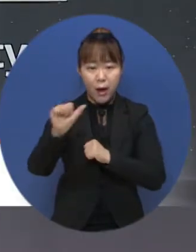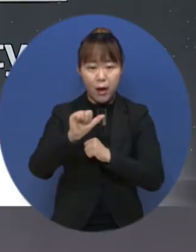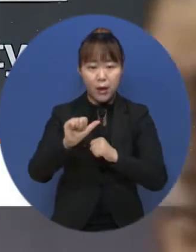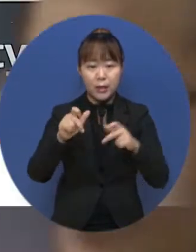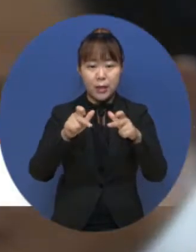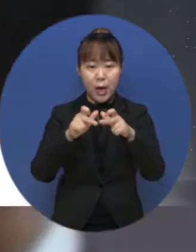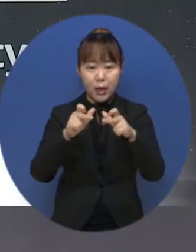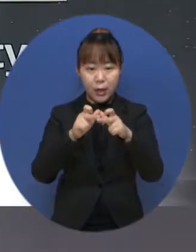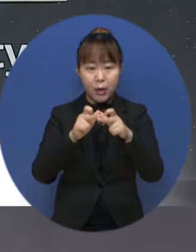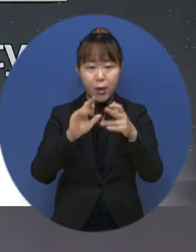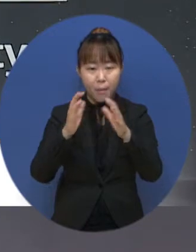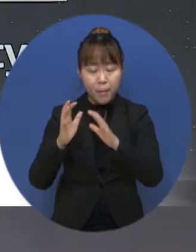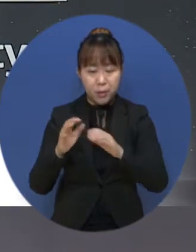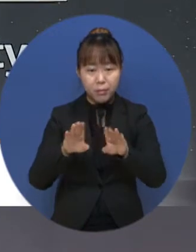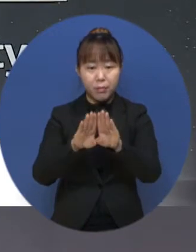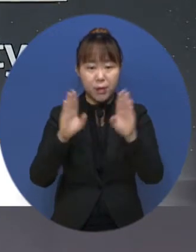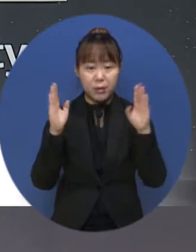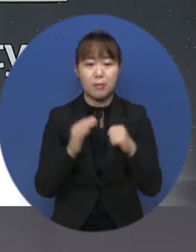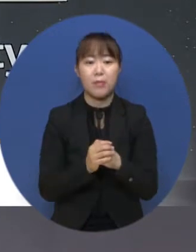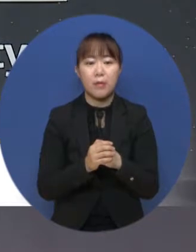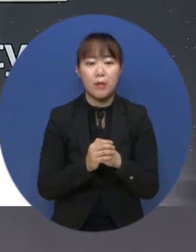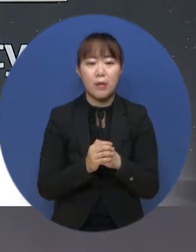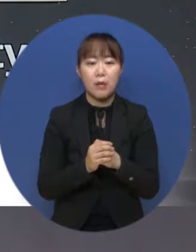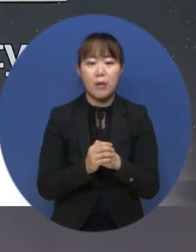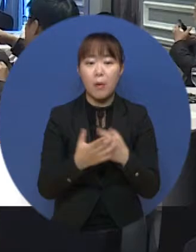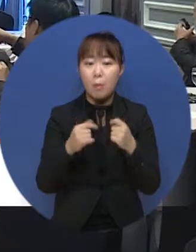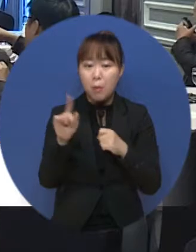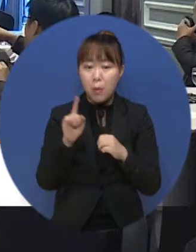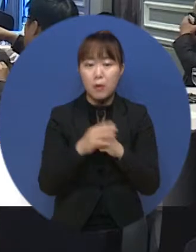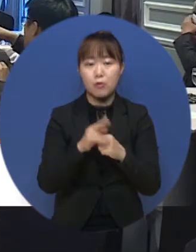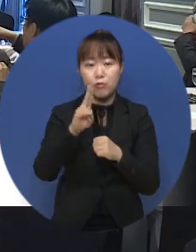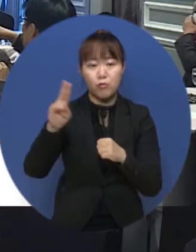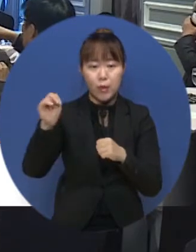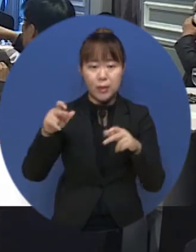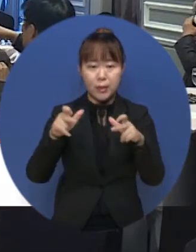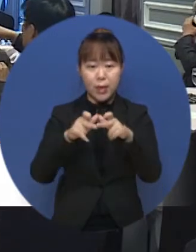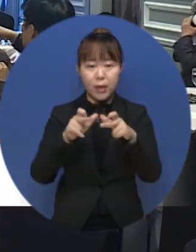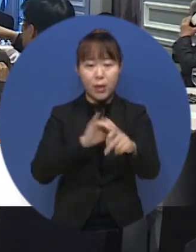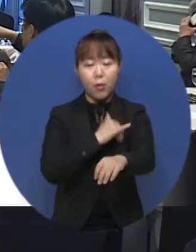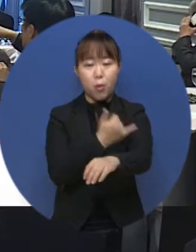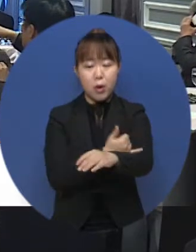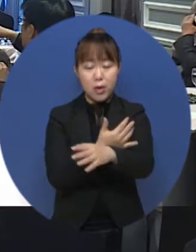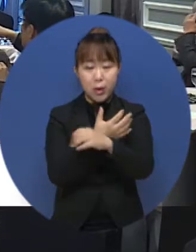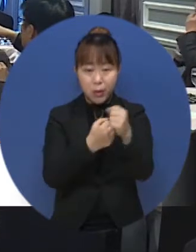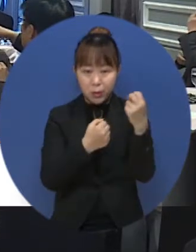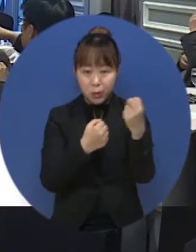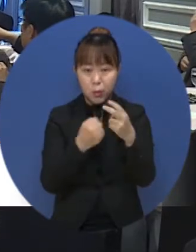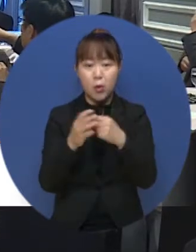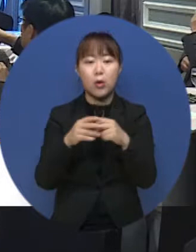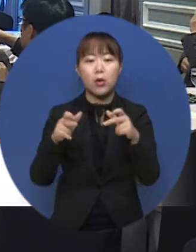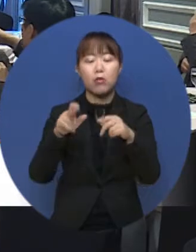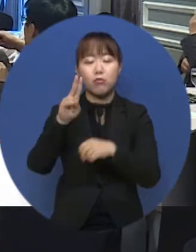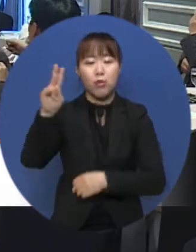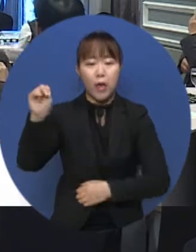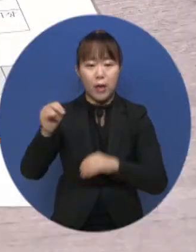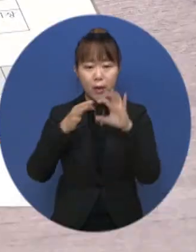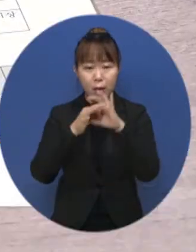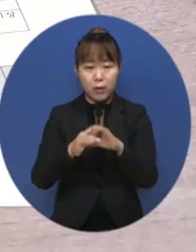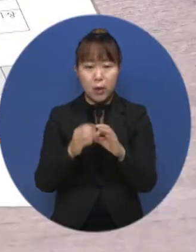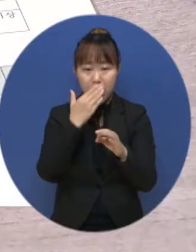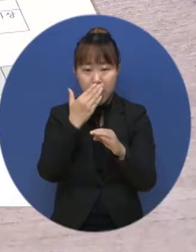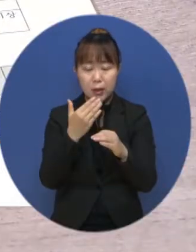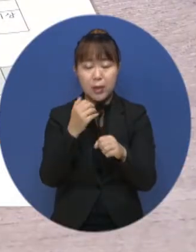컨퍼런스가 진행됐습니다. 동북아 장애 컨퍼런스는 UN 장애인 권리 협약과 UN 지속 가능 개발